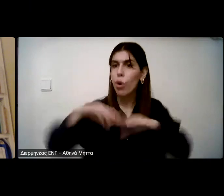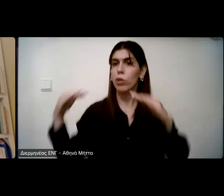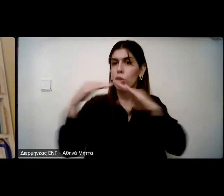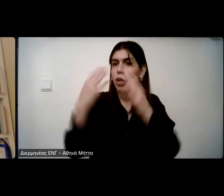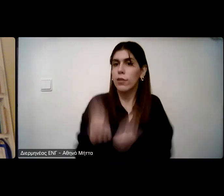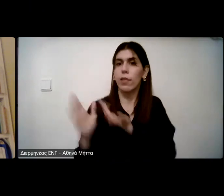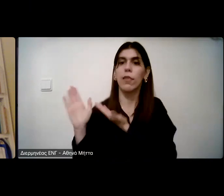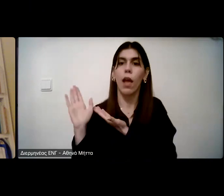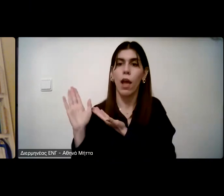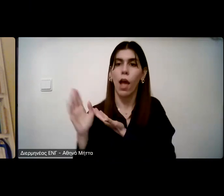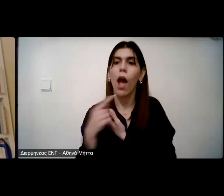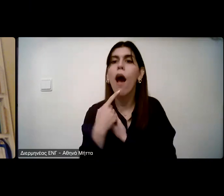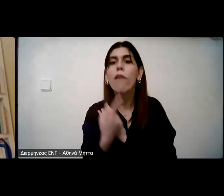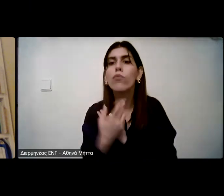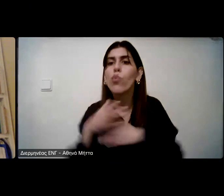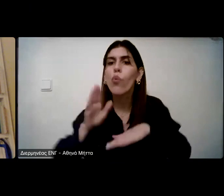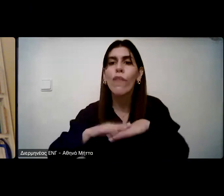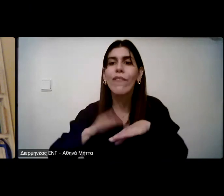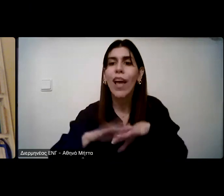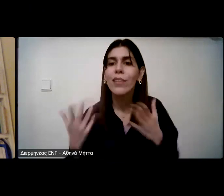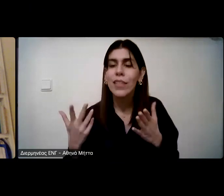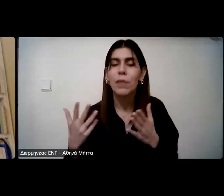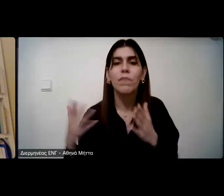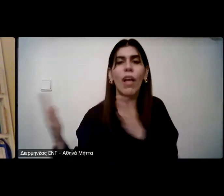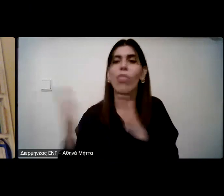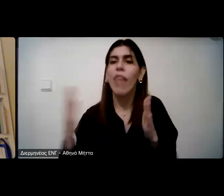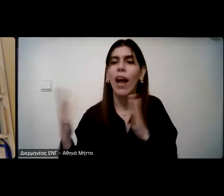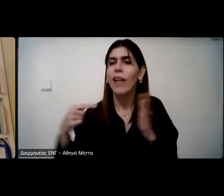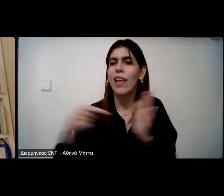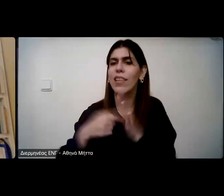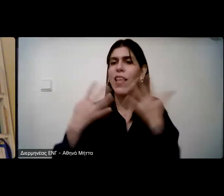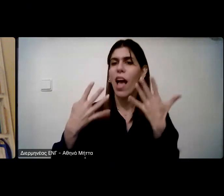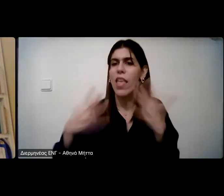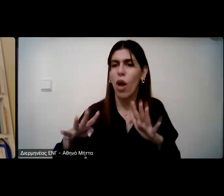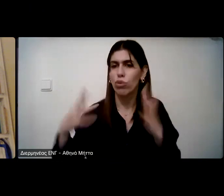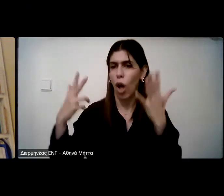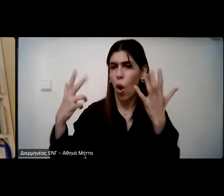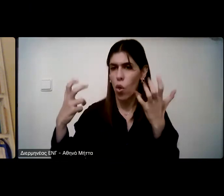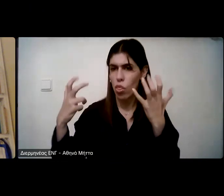να κάνει με το γεγονός ότι από τη δεκαετία του 80 στο ΑΠΘ